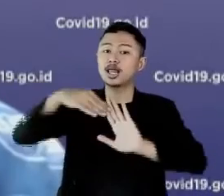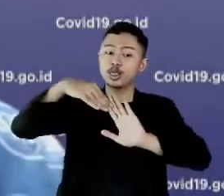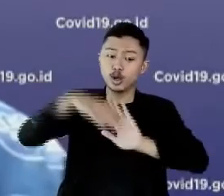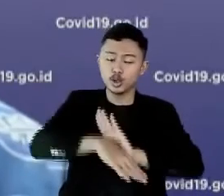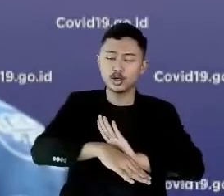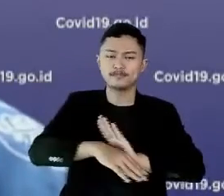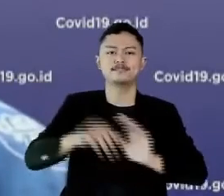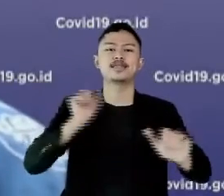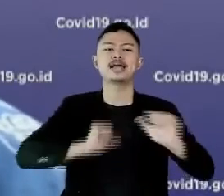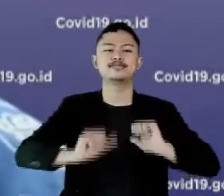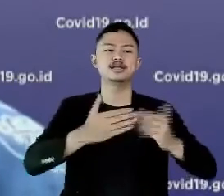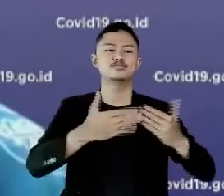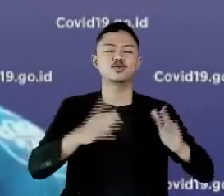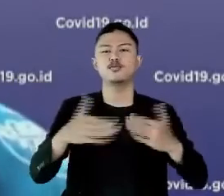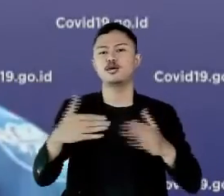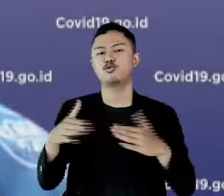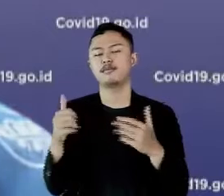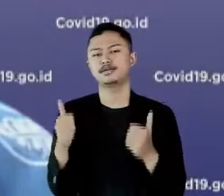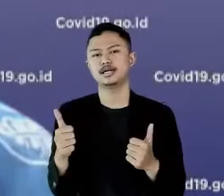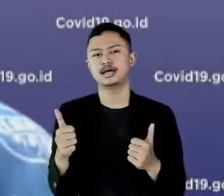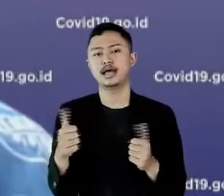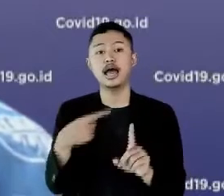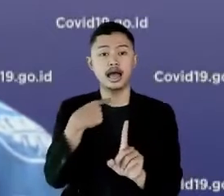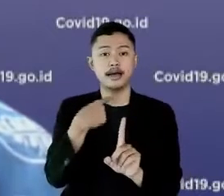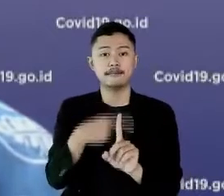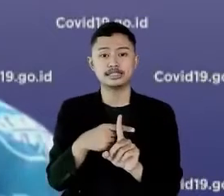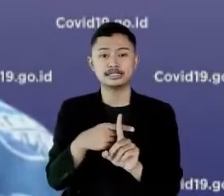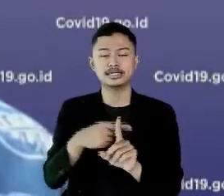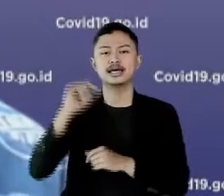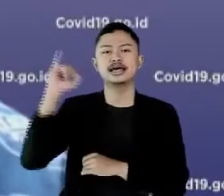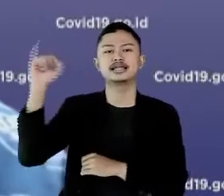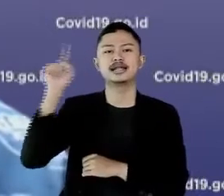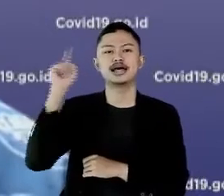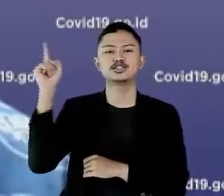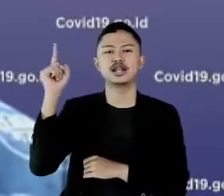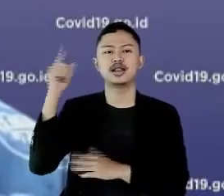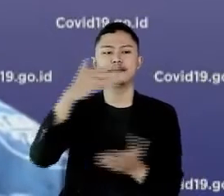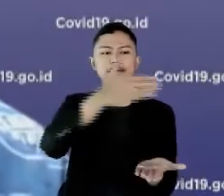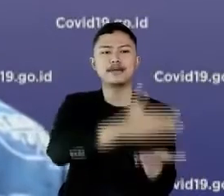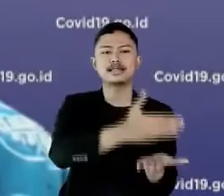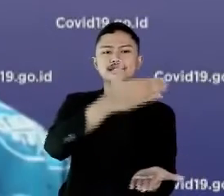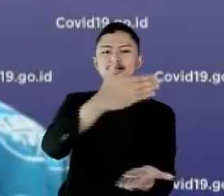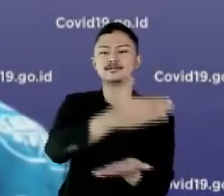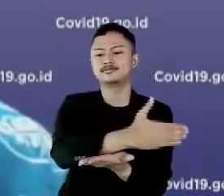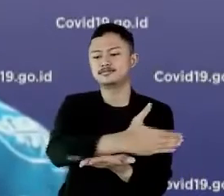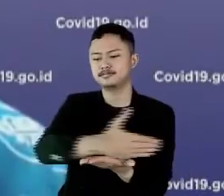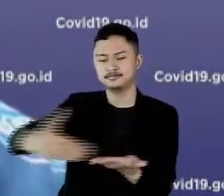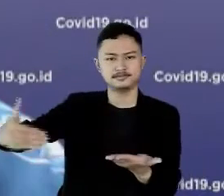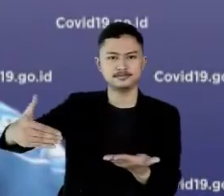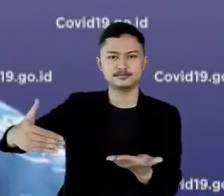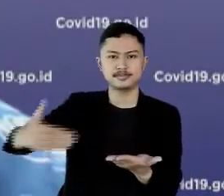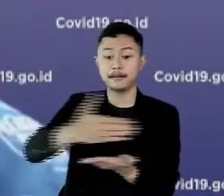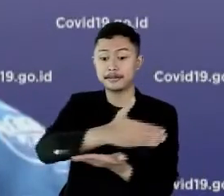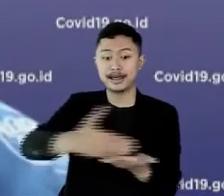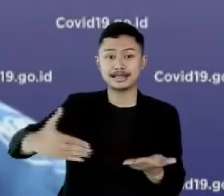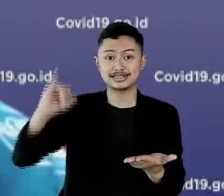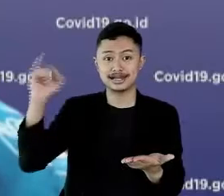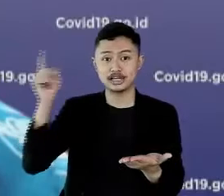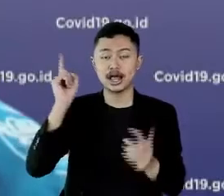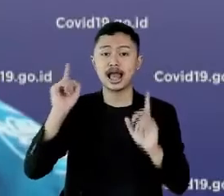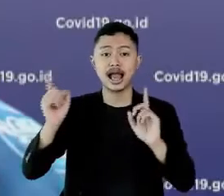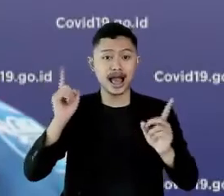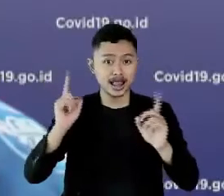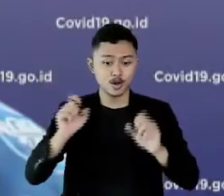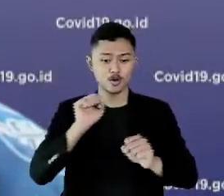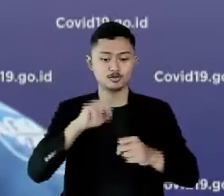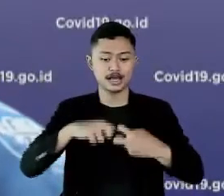buka aktivitas-aktivitas kita gitu. Termasuk perbatasan internasional gitu ya. Perbatasan internasional nanti suatu saat kalau dia sudah